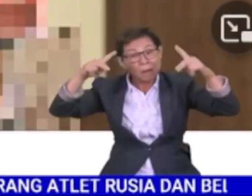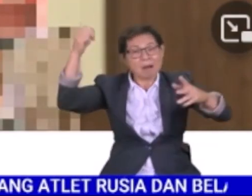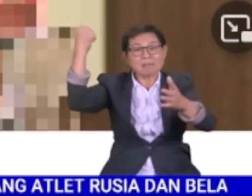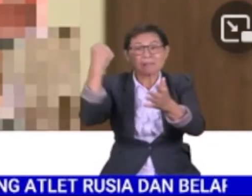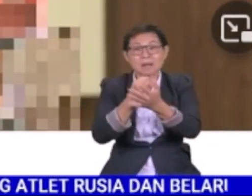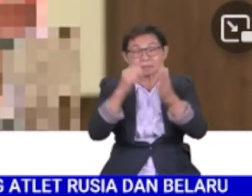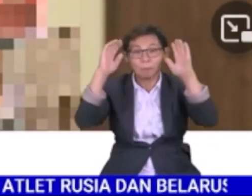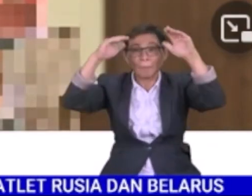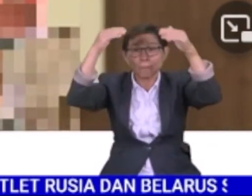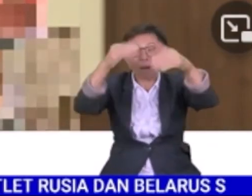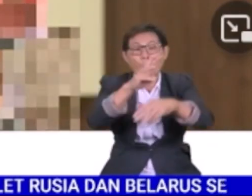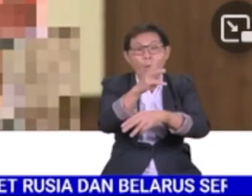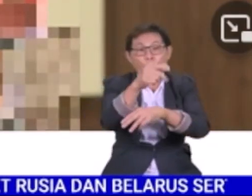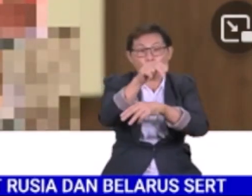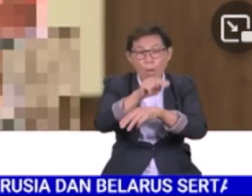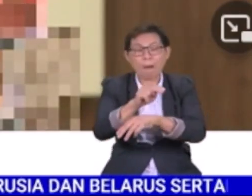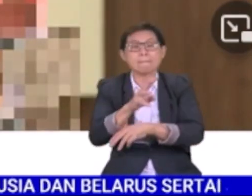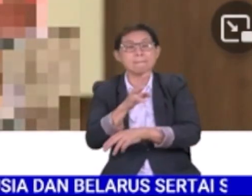kastam pohon